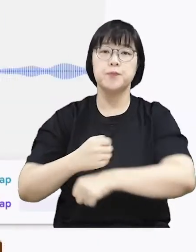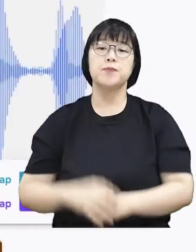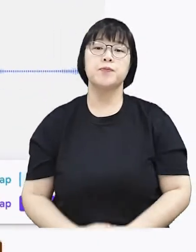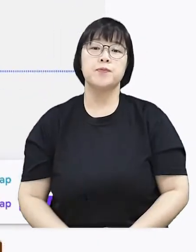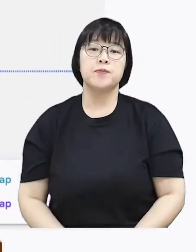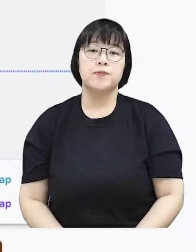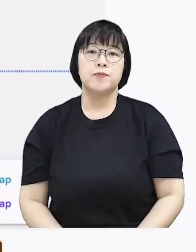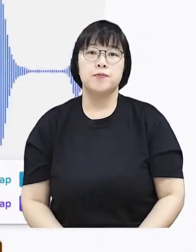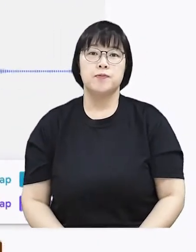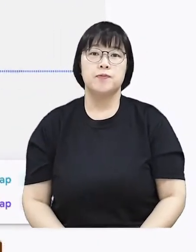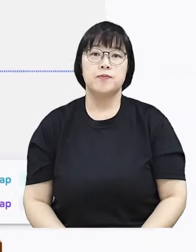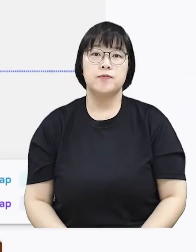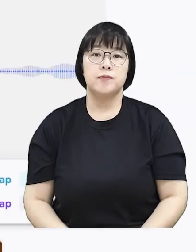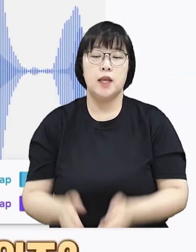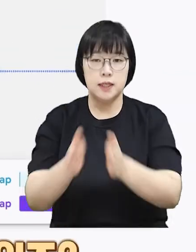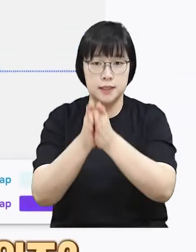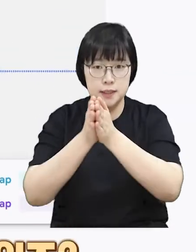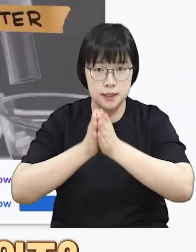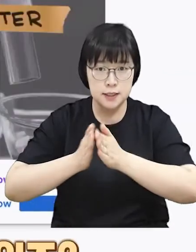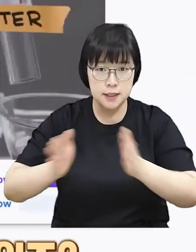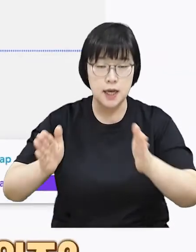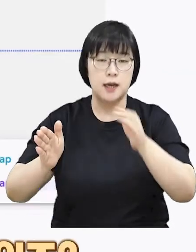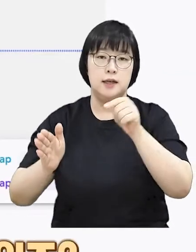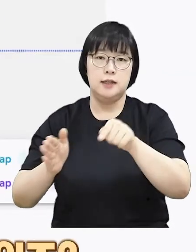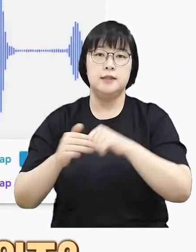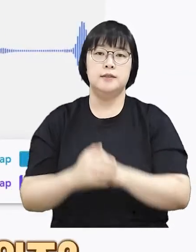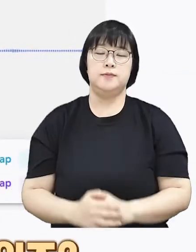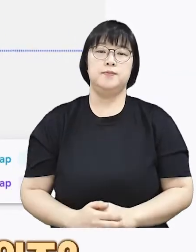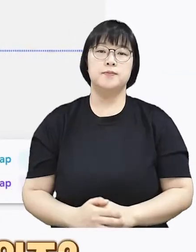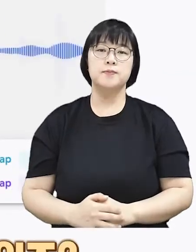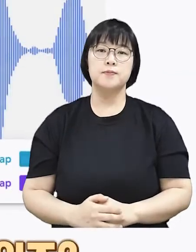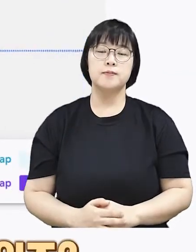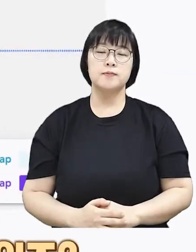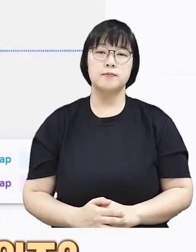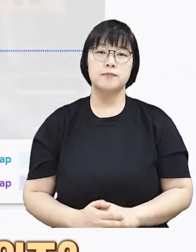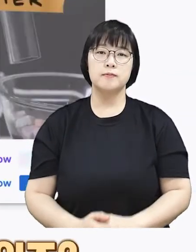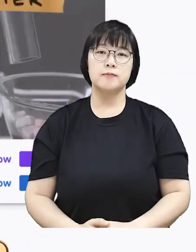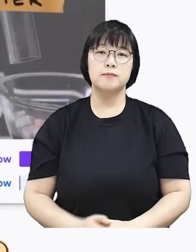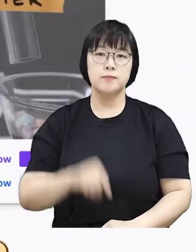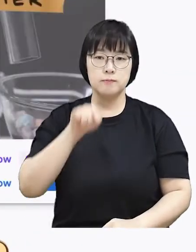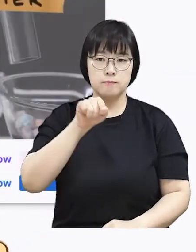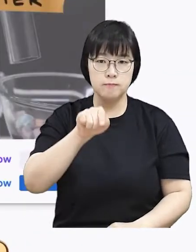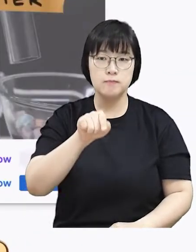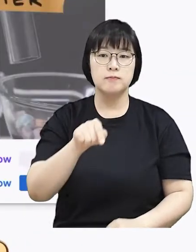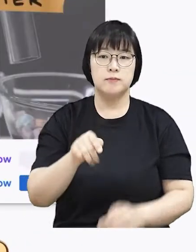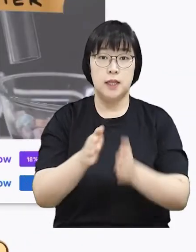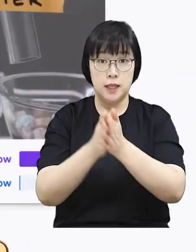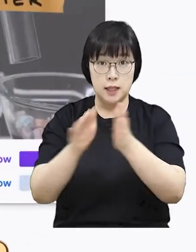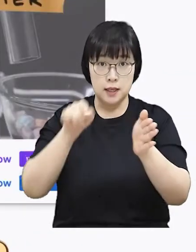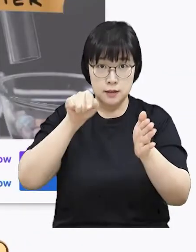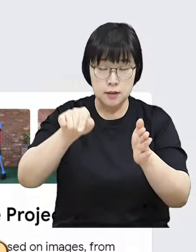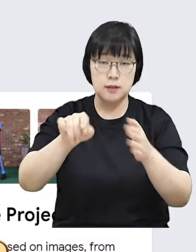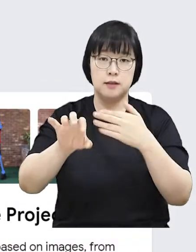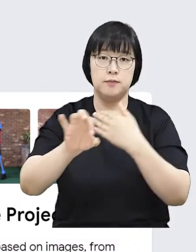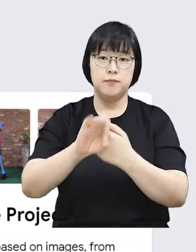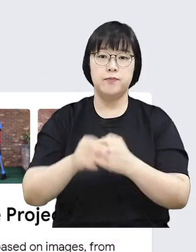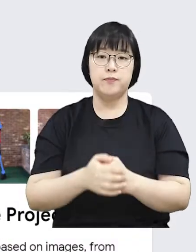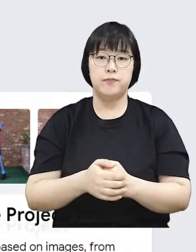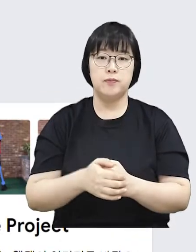우리 제2화면은 시작하다. 선생님 화면은 Get Started 있죠. 네. 시작하다. 그거 한번 눌러보세요.